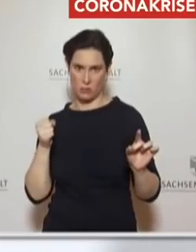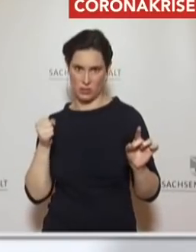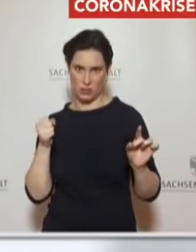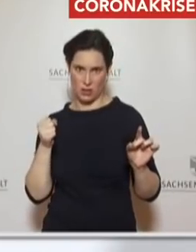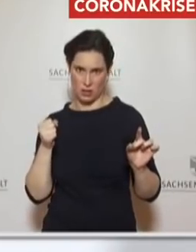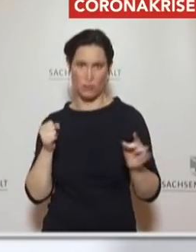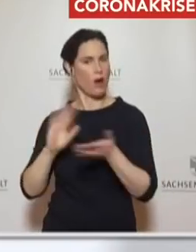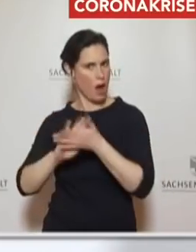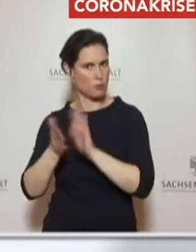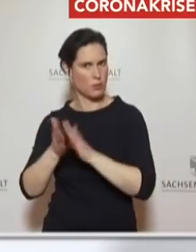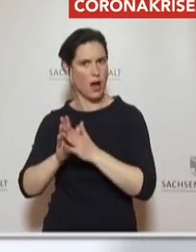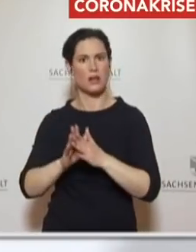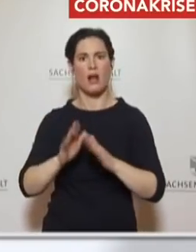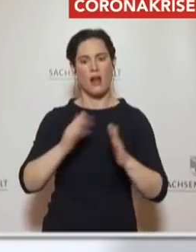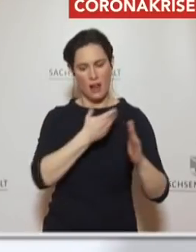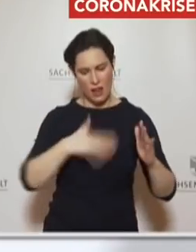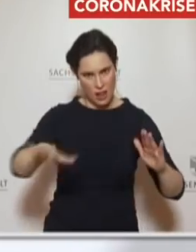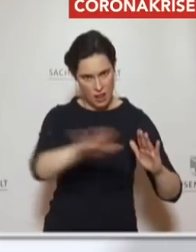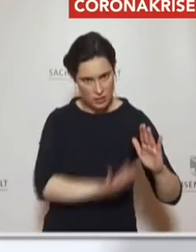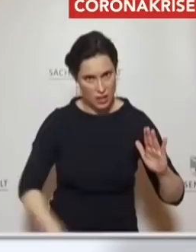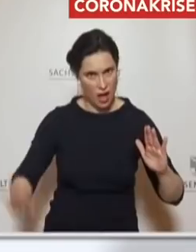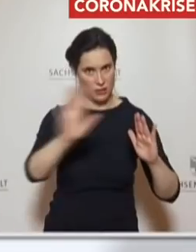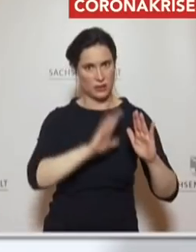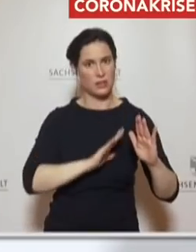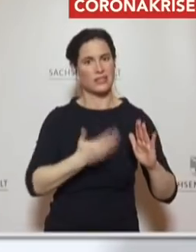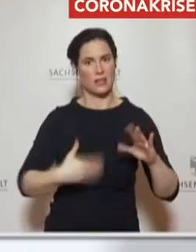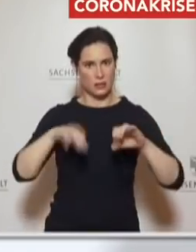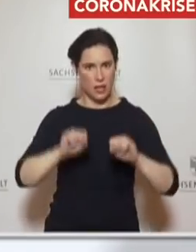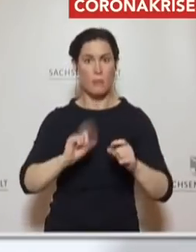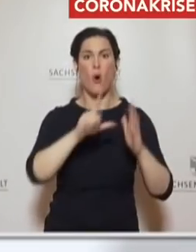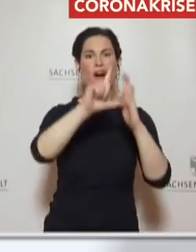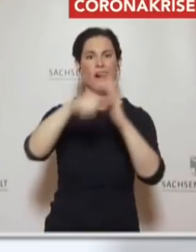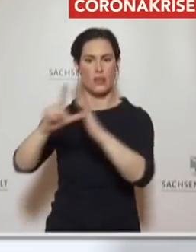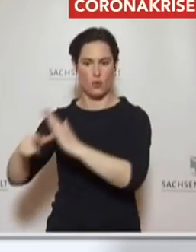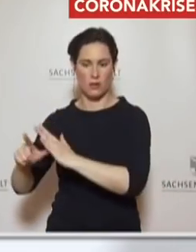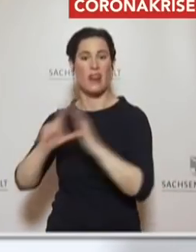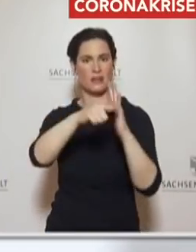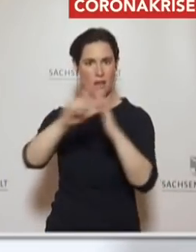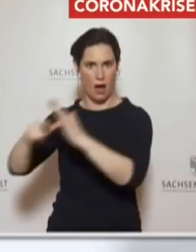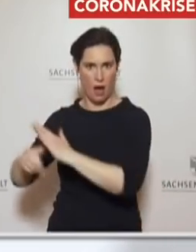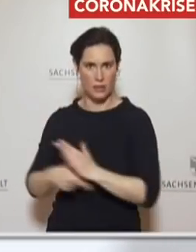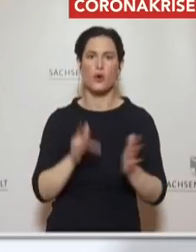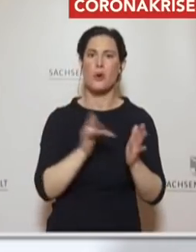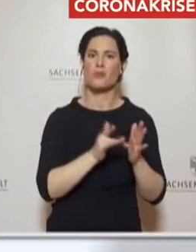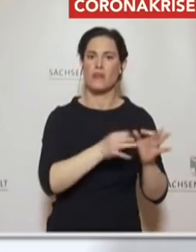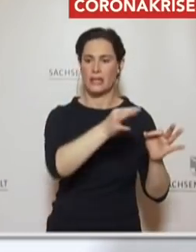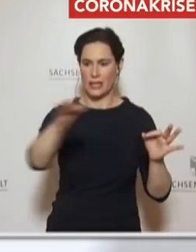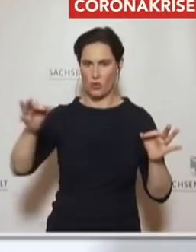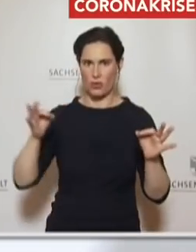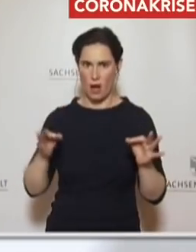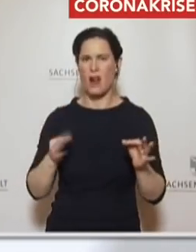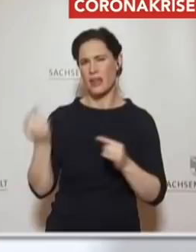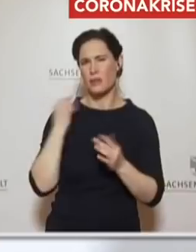nur sozusagen für das Land, sondern auch generell in den Landkreisen. Wir gehen ja regionalisiert dran, aufgrund der schon genannten